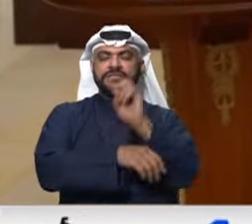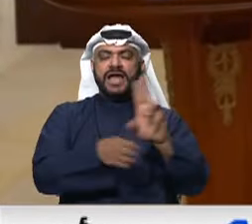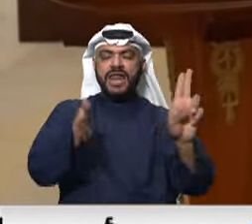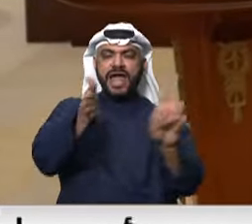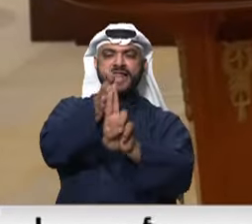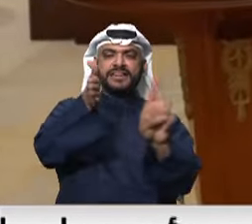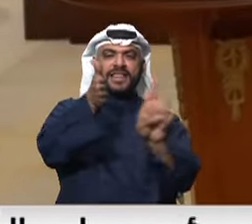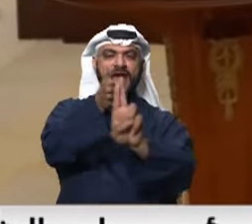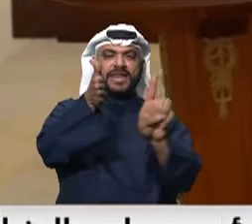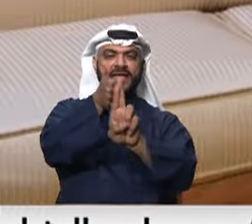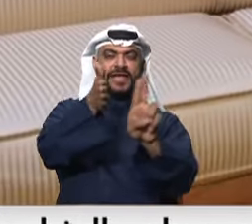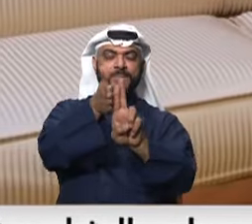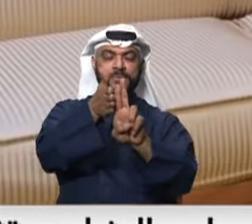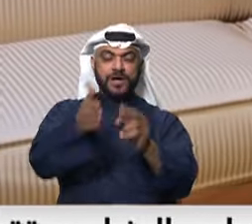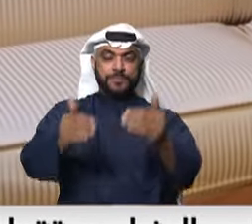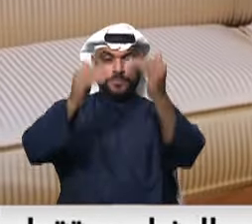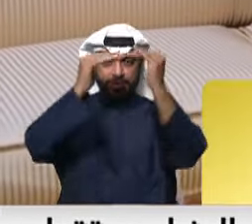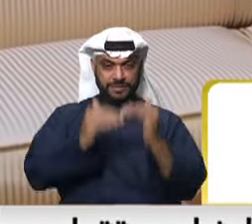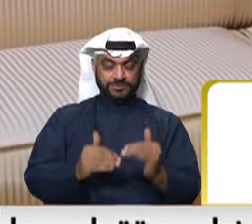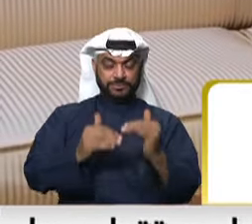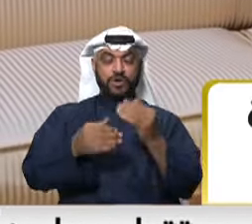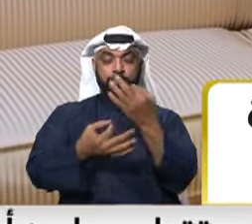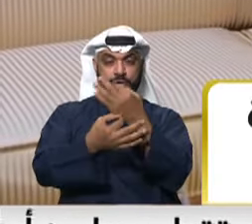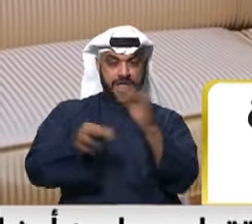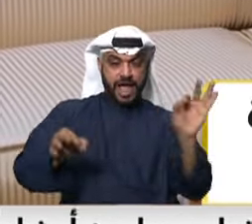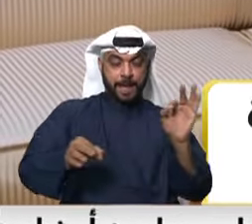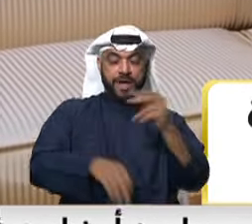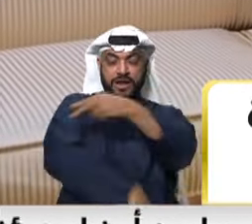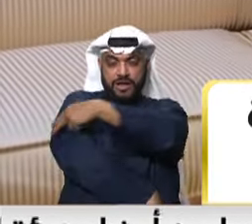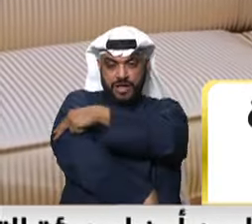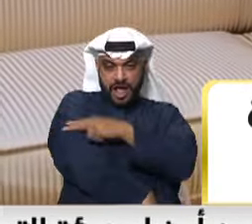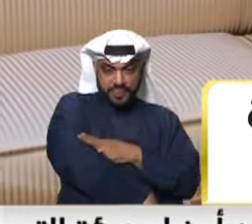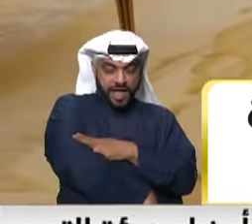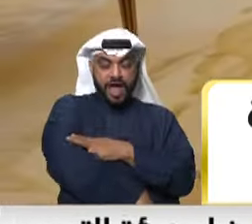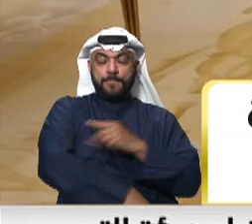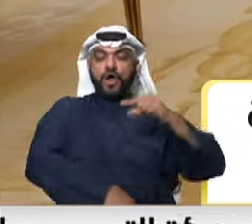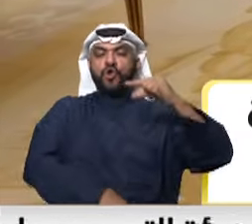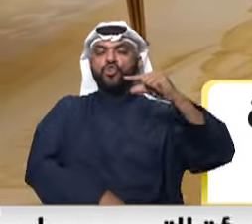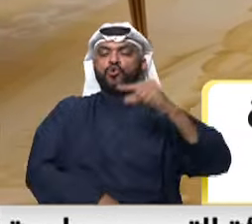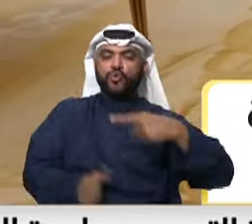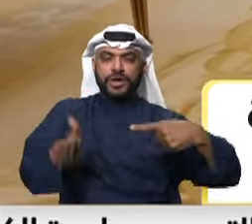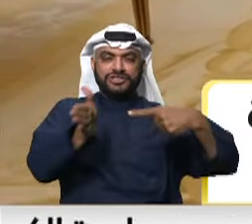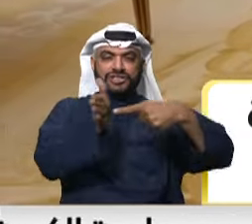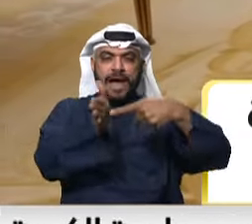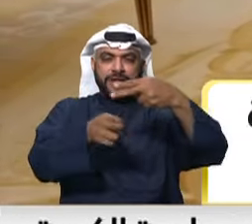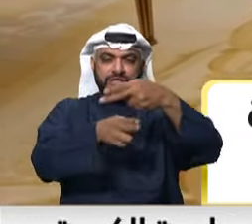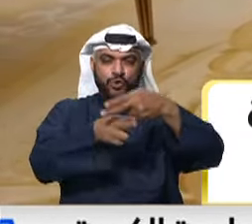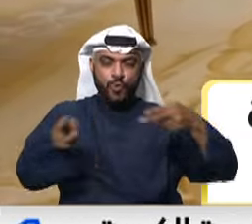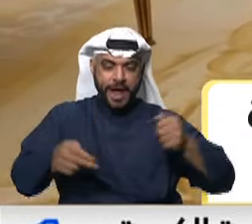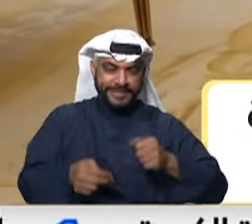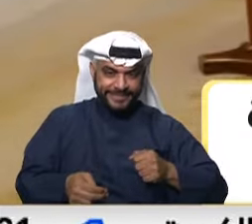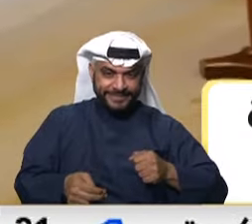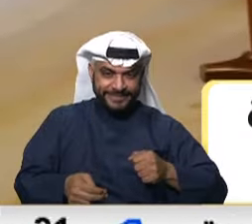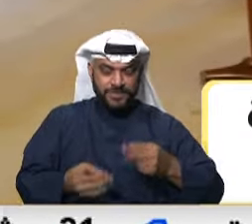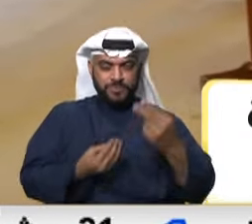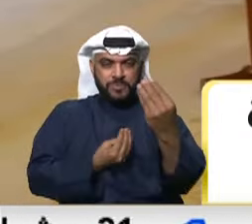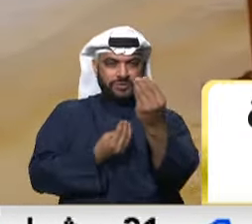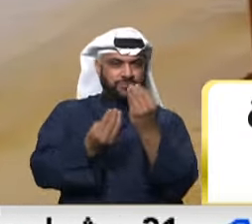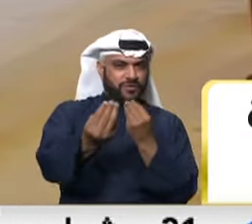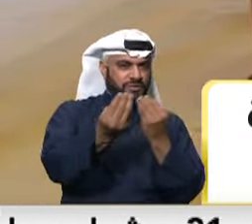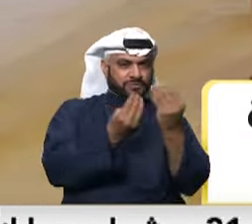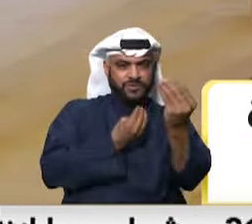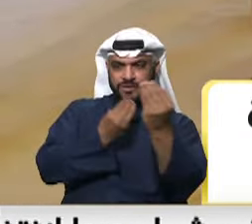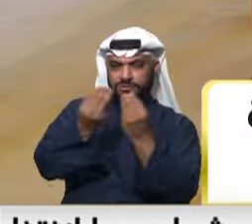التطبيقي والتدريب إضافة إلى عدد من السادة أعضاء هيئة التدريس بجامعة الكويت. وناقش سمو